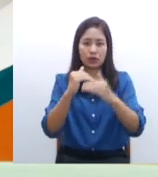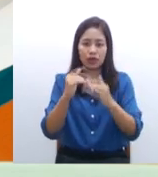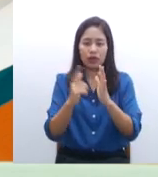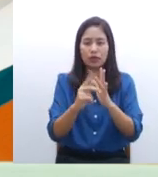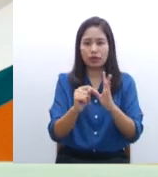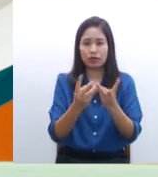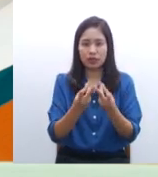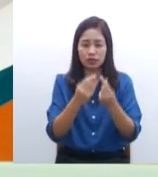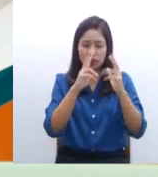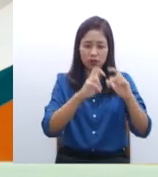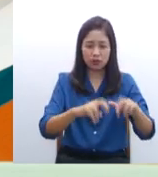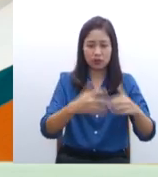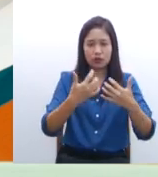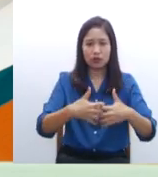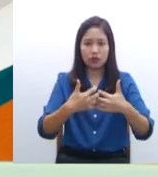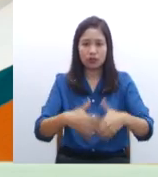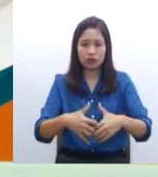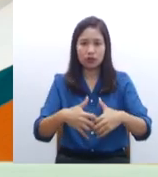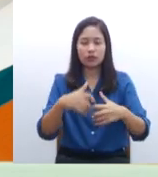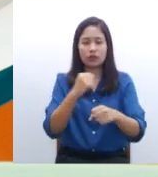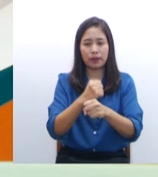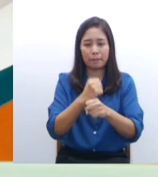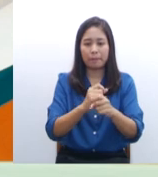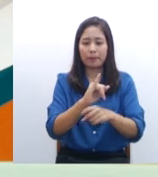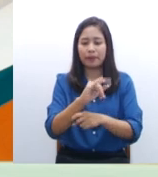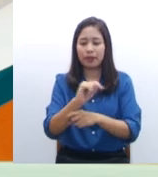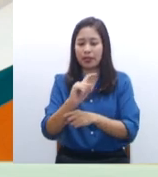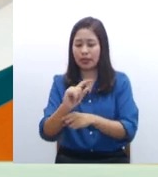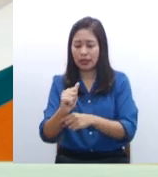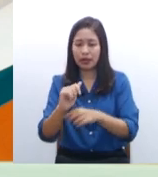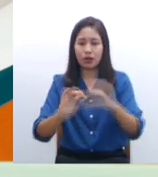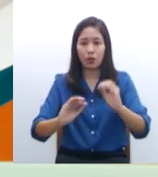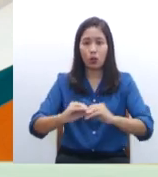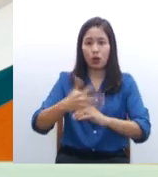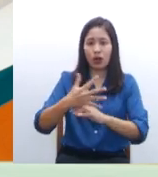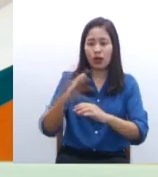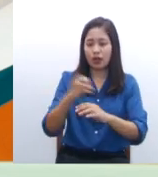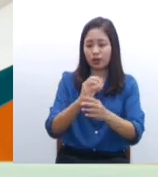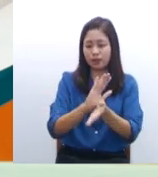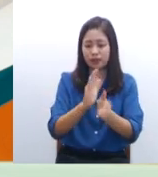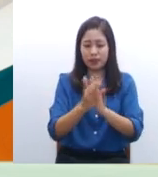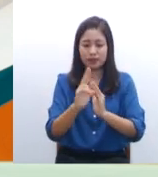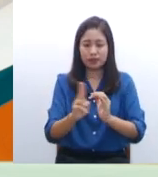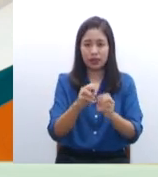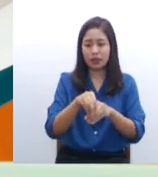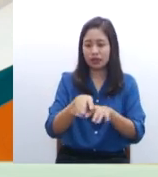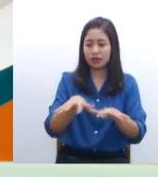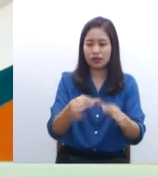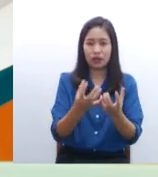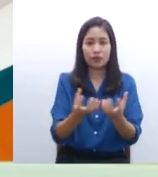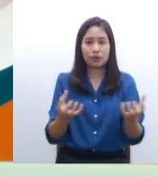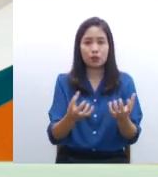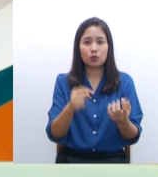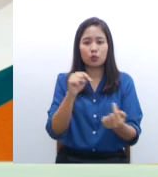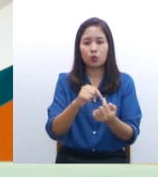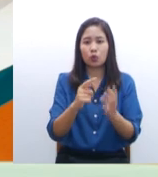ค้นเครื่องมือเรื่องของ ITA นี้ขึ้นมานะครับแล้วก็ทางสปท.ก็ได้นำมาปรับใช้ในการขยายผลการประเมิน ITA ของสำนัก